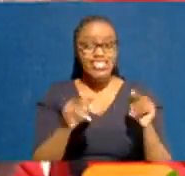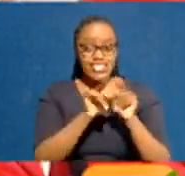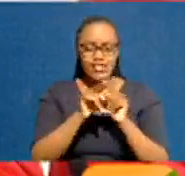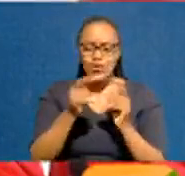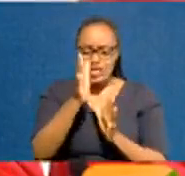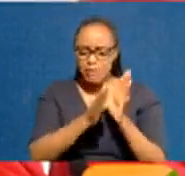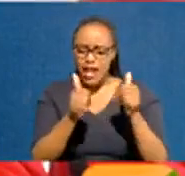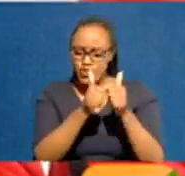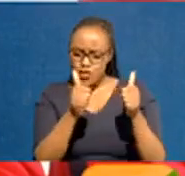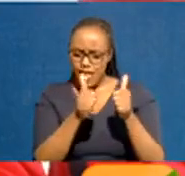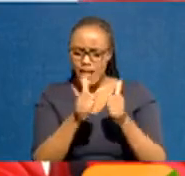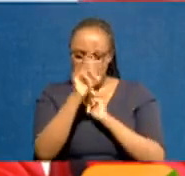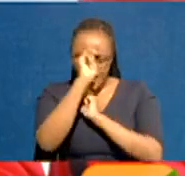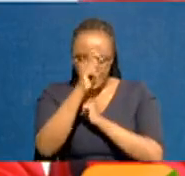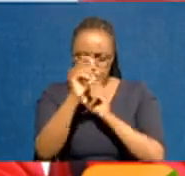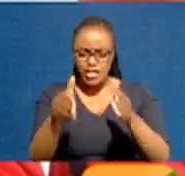nitawapanga kwa njia ya heshima.